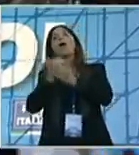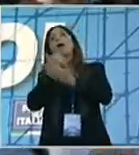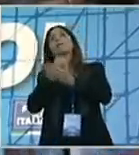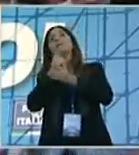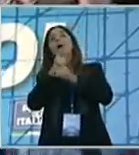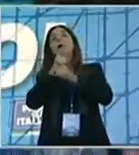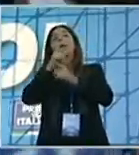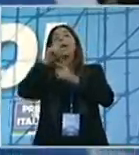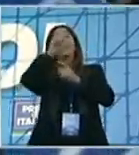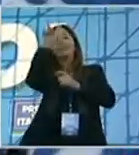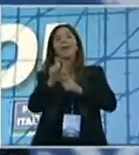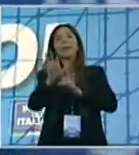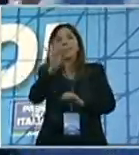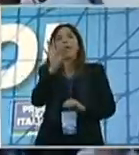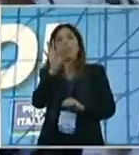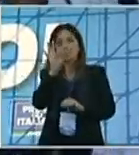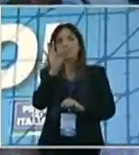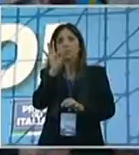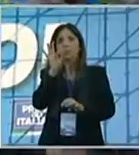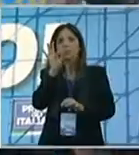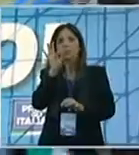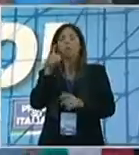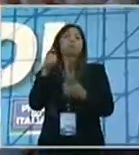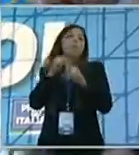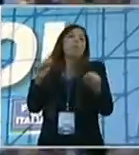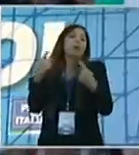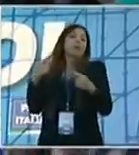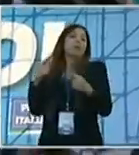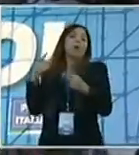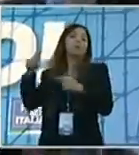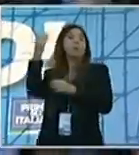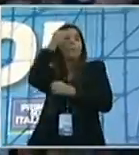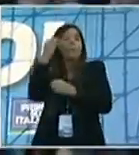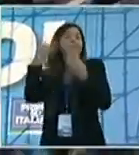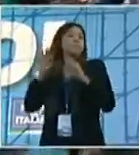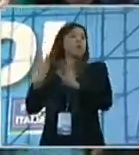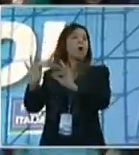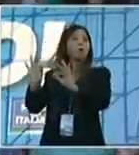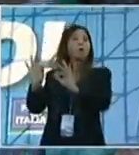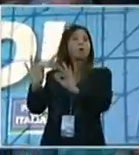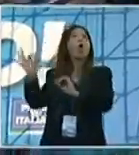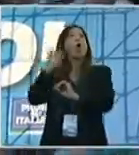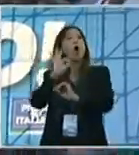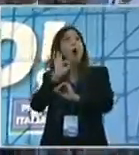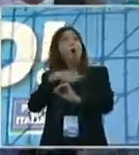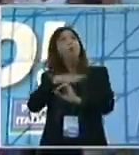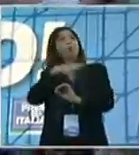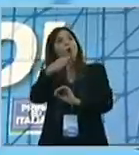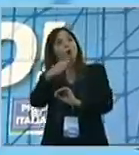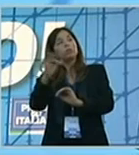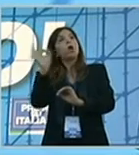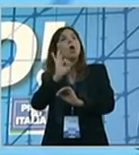voluto, perché la democrazia per loro funziona così: o mi voti o non